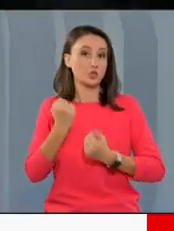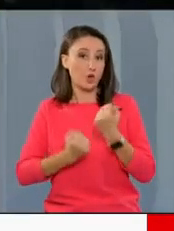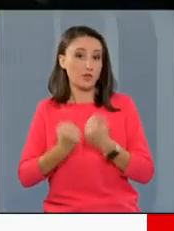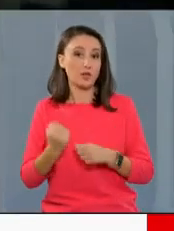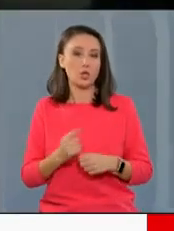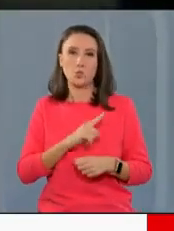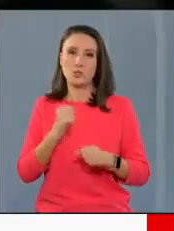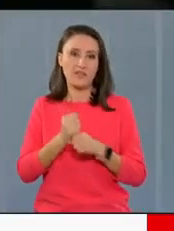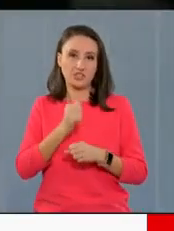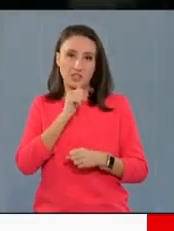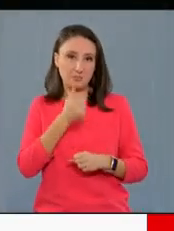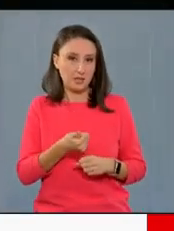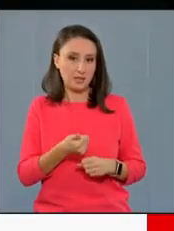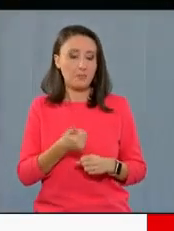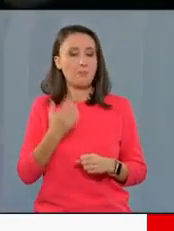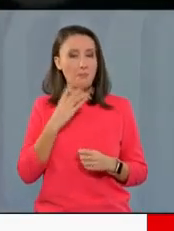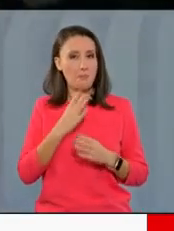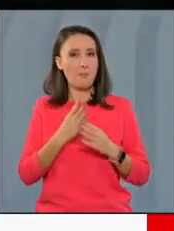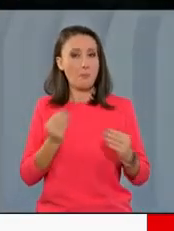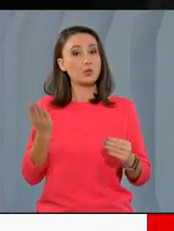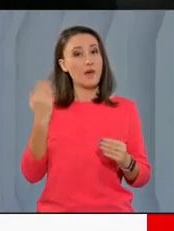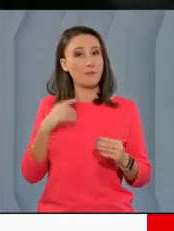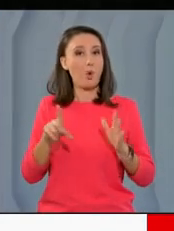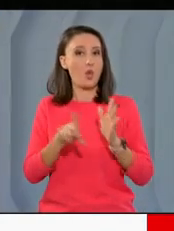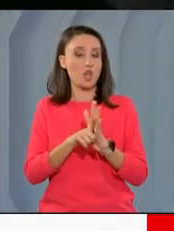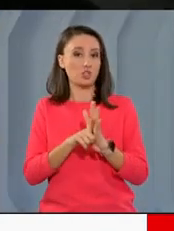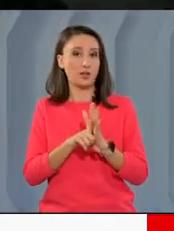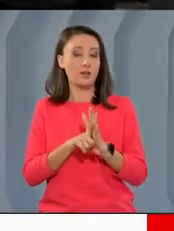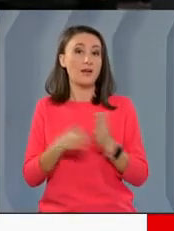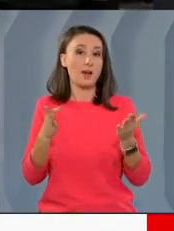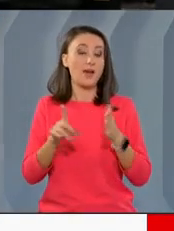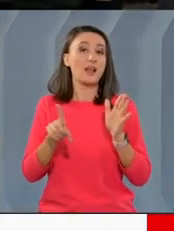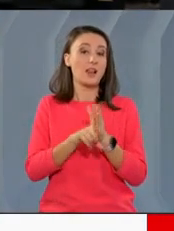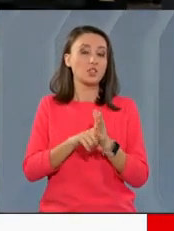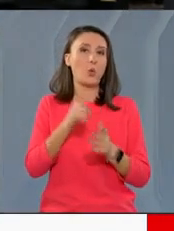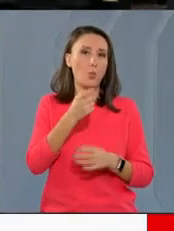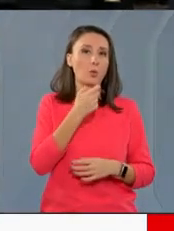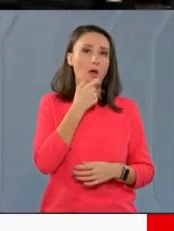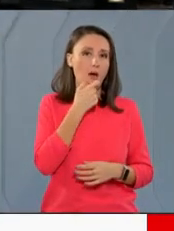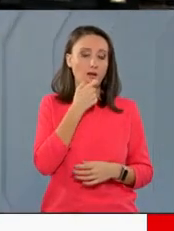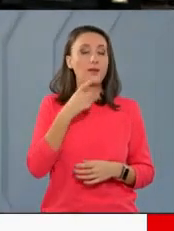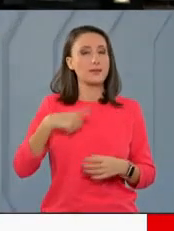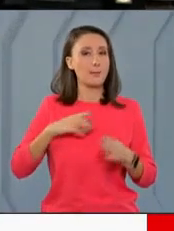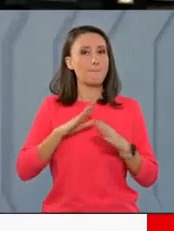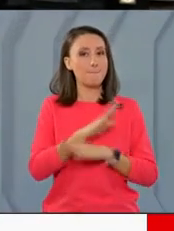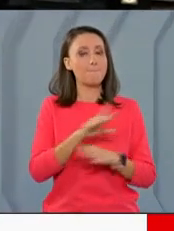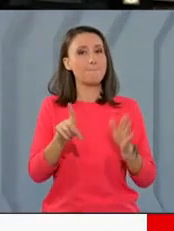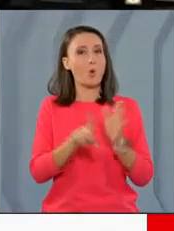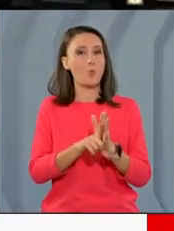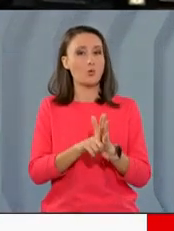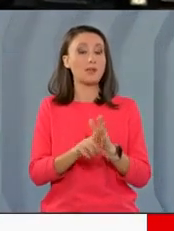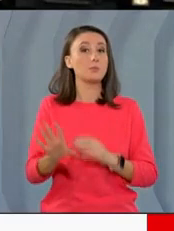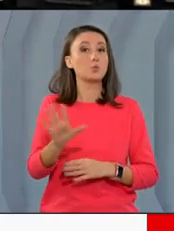nu se face nimic mai mult avem o lege Care este lege de un an de zile este promulgată este